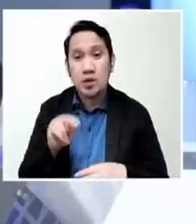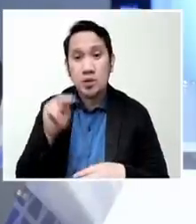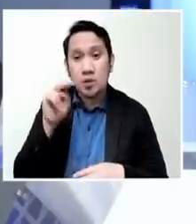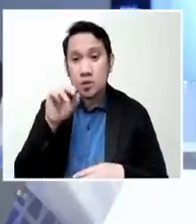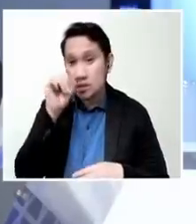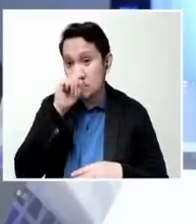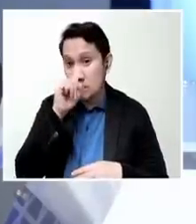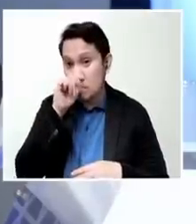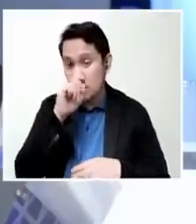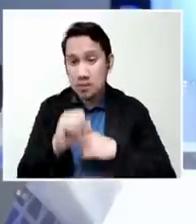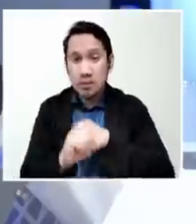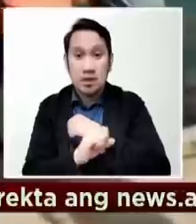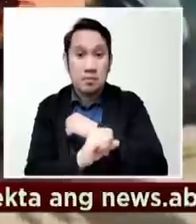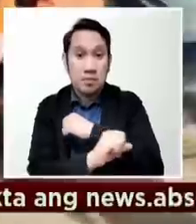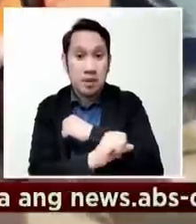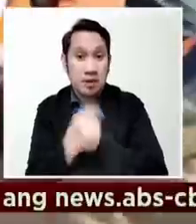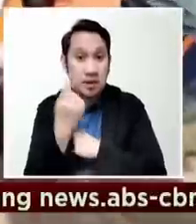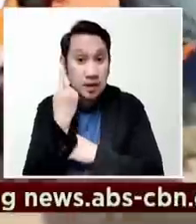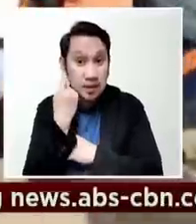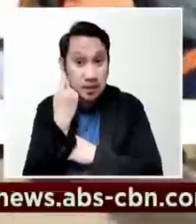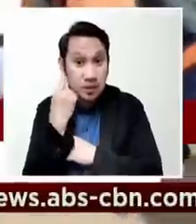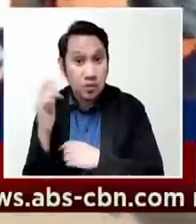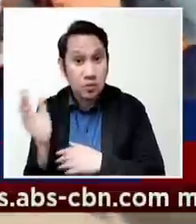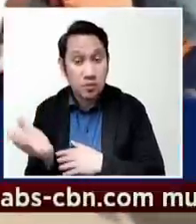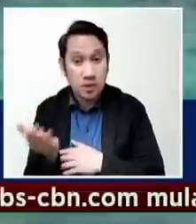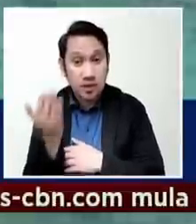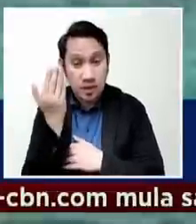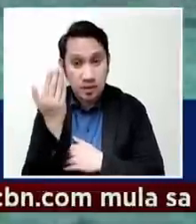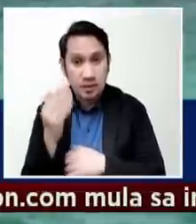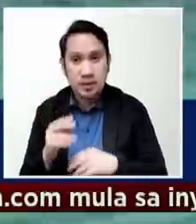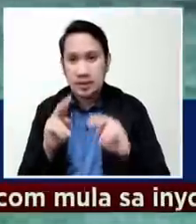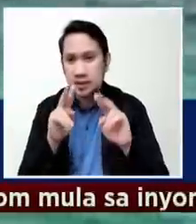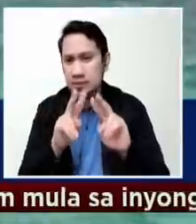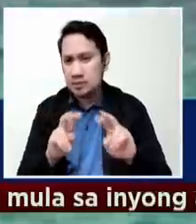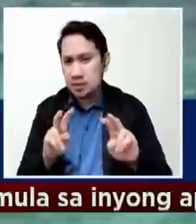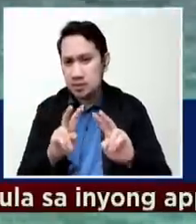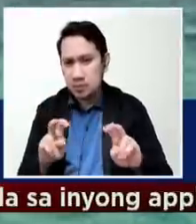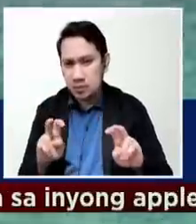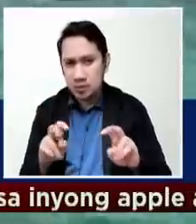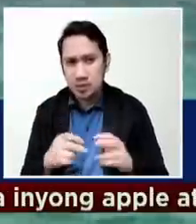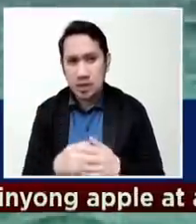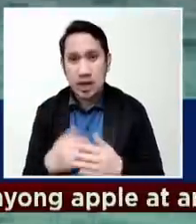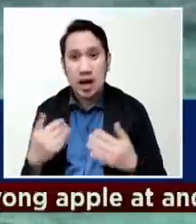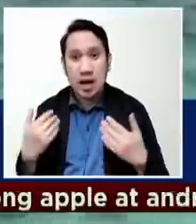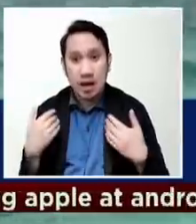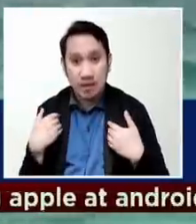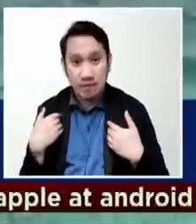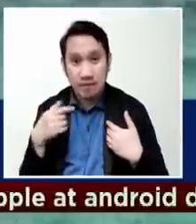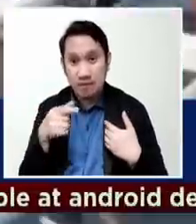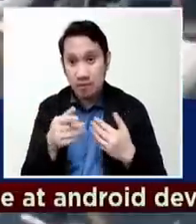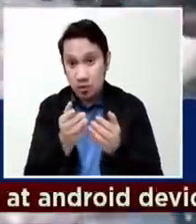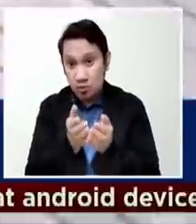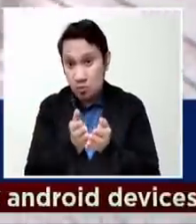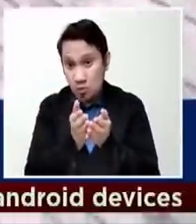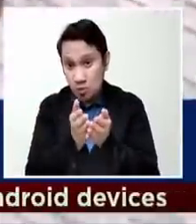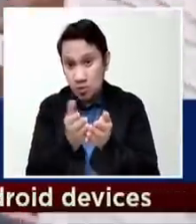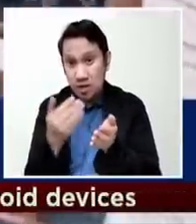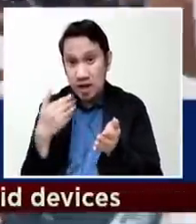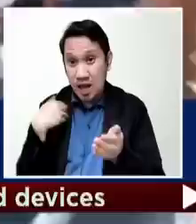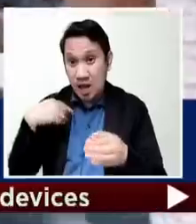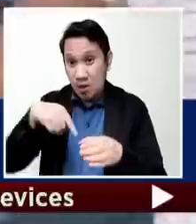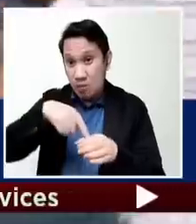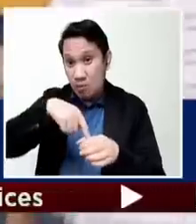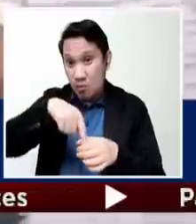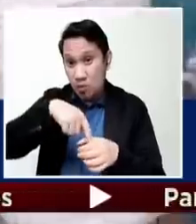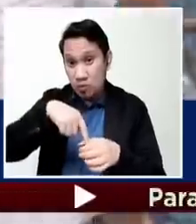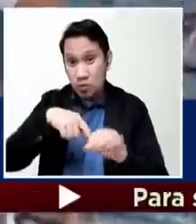umaga. Sa inisyal na investigasyon ng Philippine Coast Guard, nagkabutas ang isang bahagi ng bangka dahil lang para tumaob